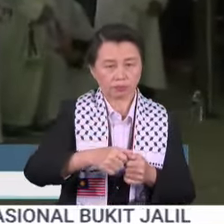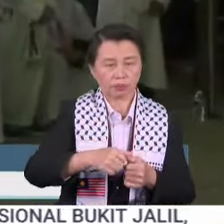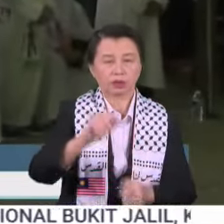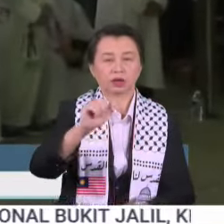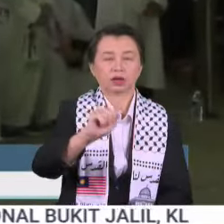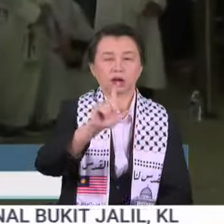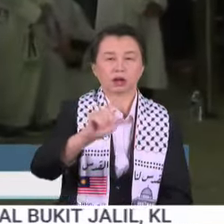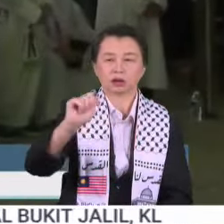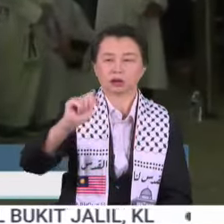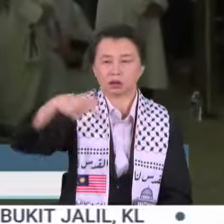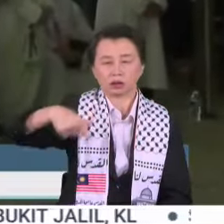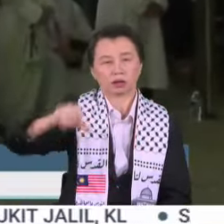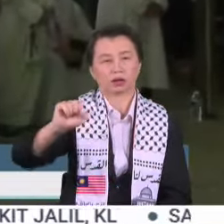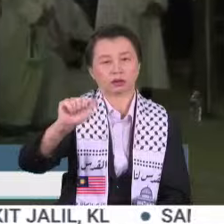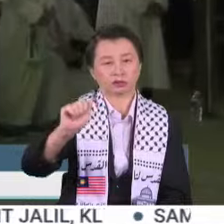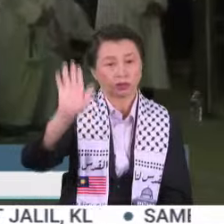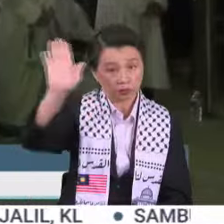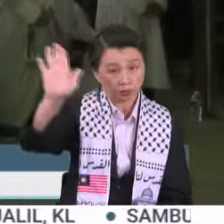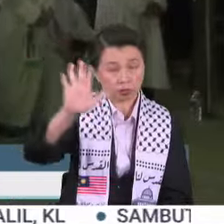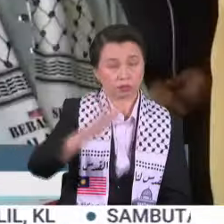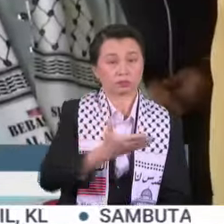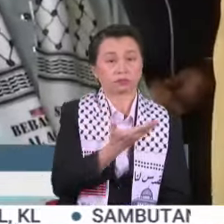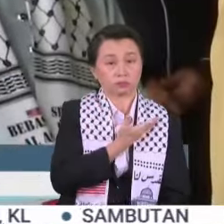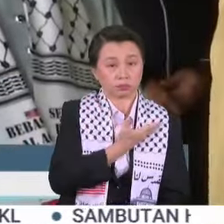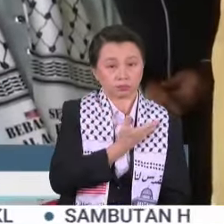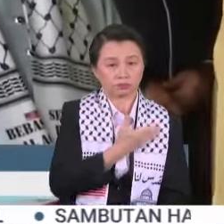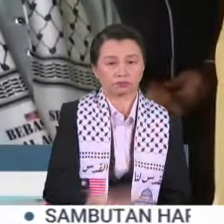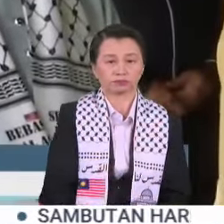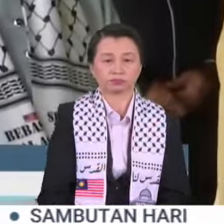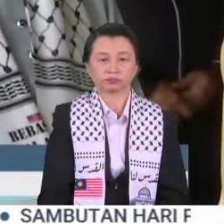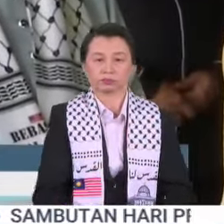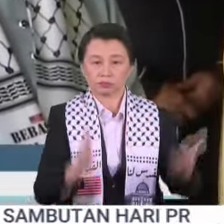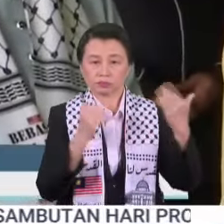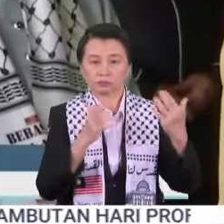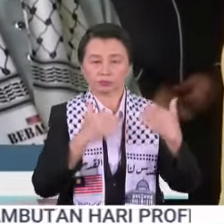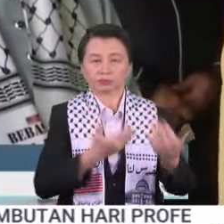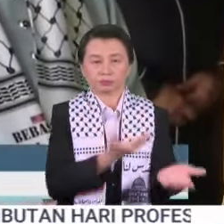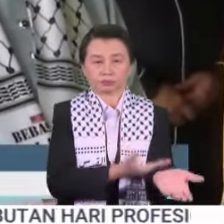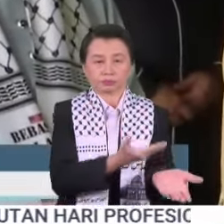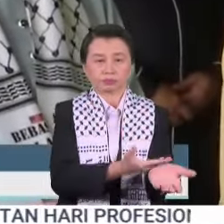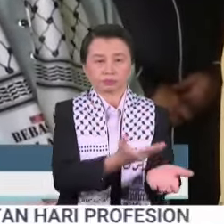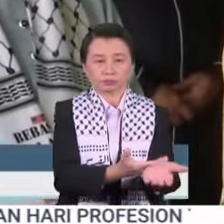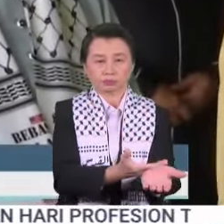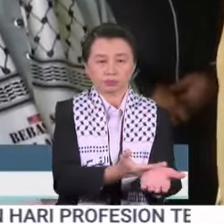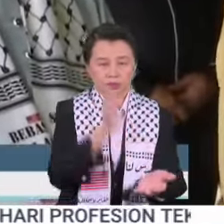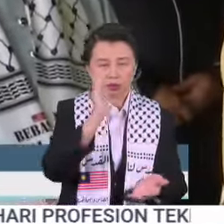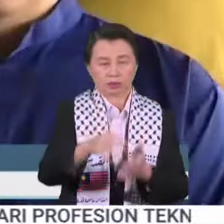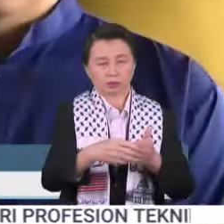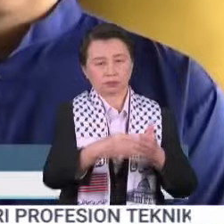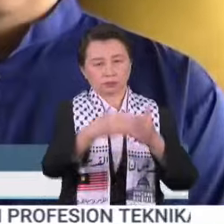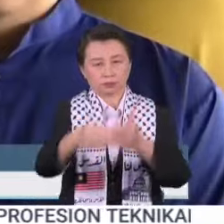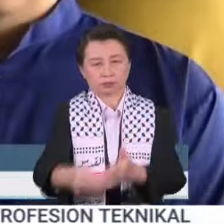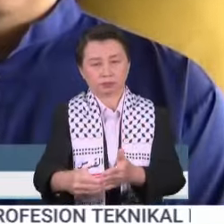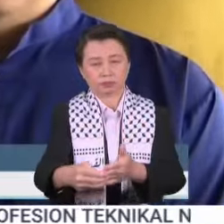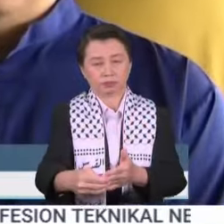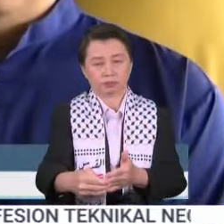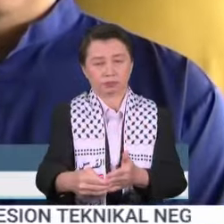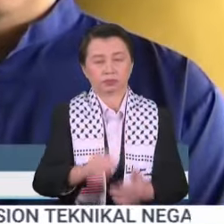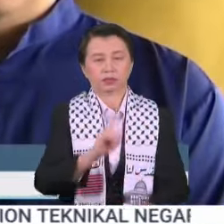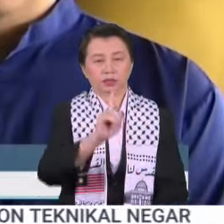Al-Aqsa yang terletak di Palestin. Mudah-mudahan ada pelapis-pelapis yang akan menerajui